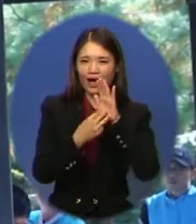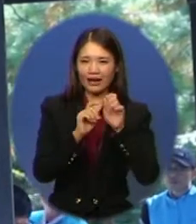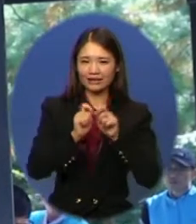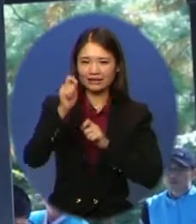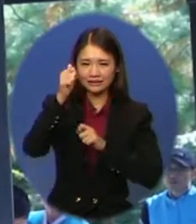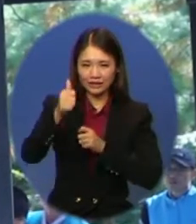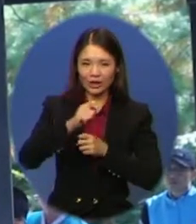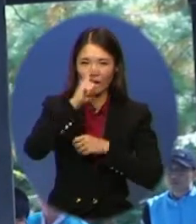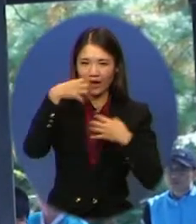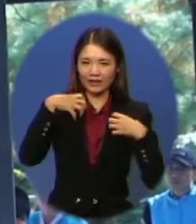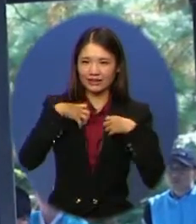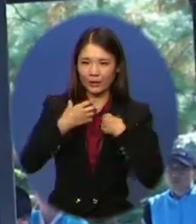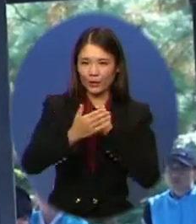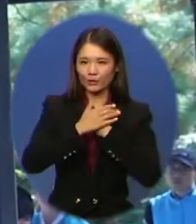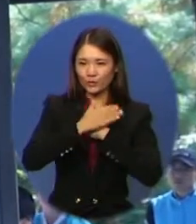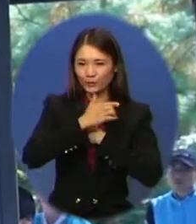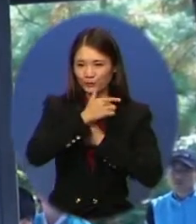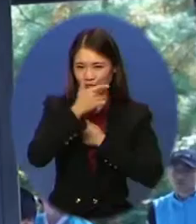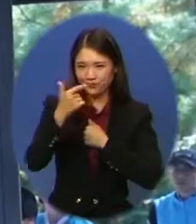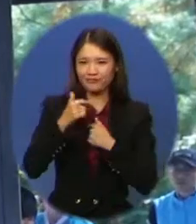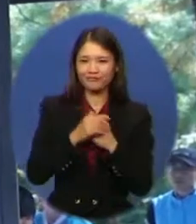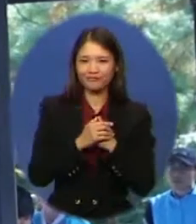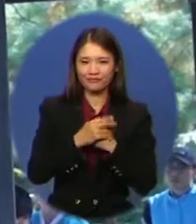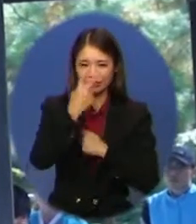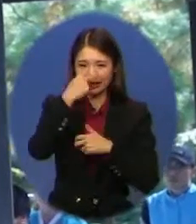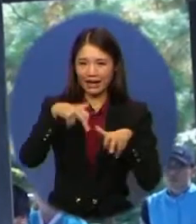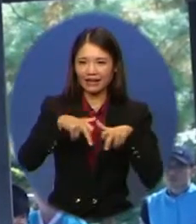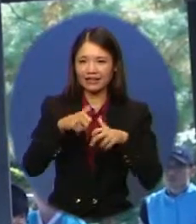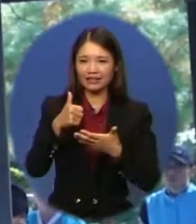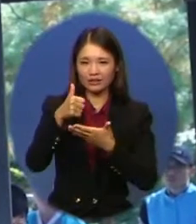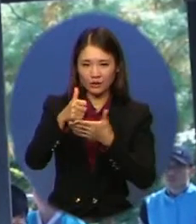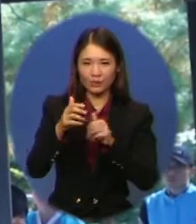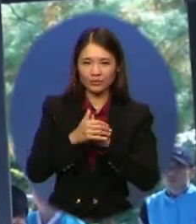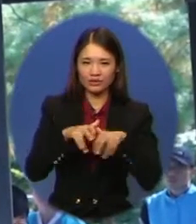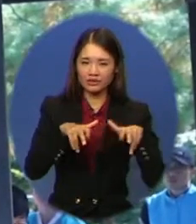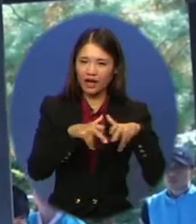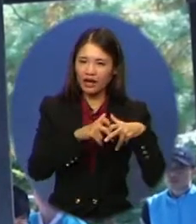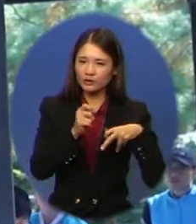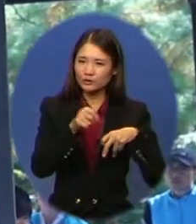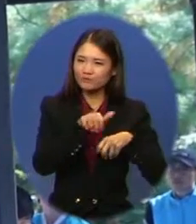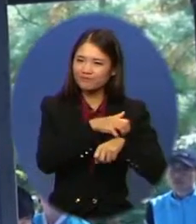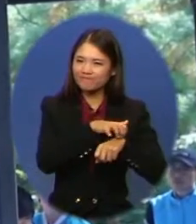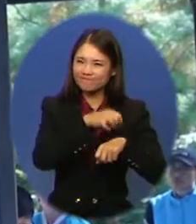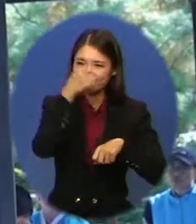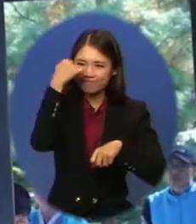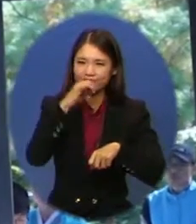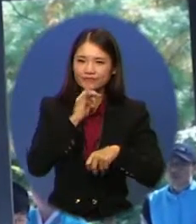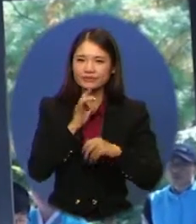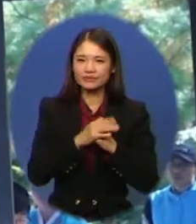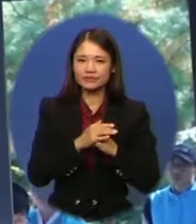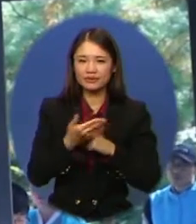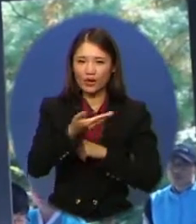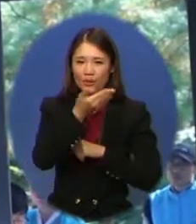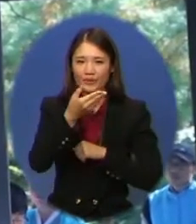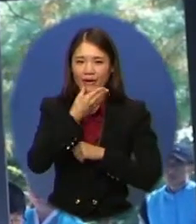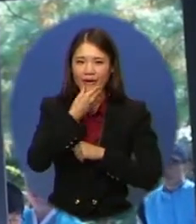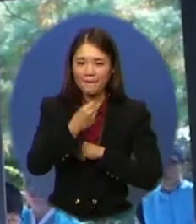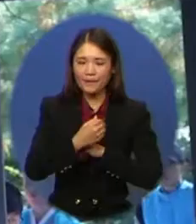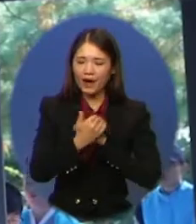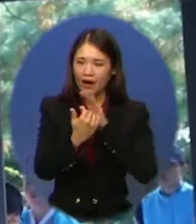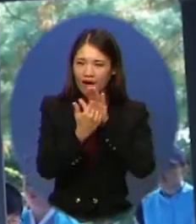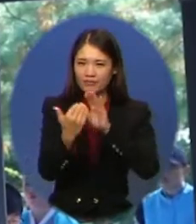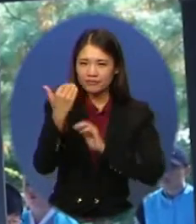힘이 되어 주셨습니다. 시각장애인 여러분, 장애는 조금 불편할 뿐입니다. 그것이 여러분의 행복을